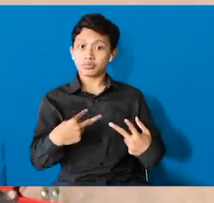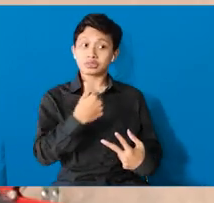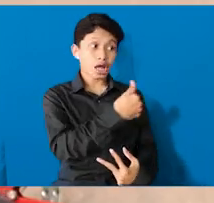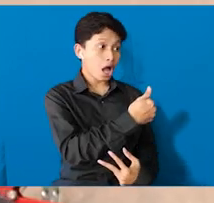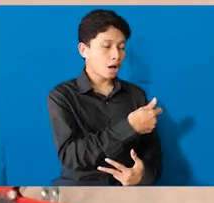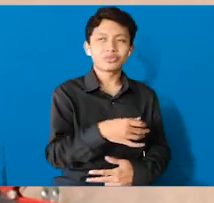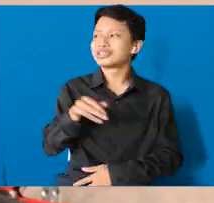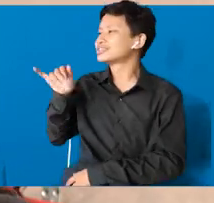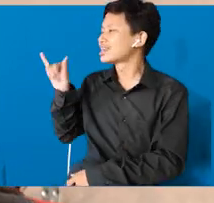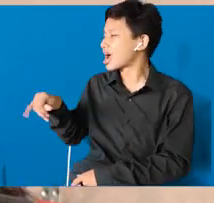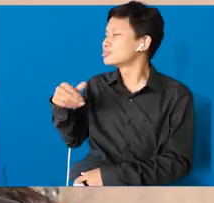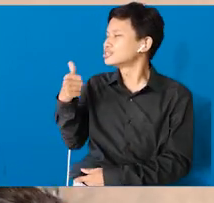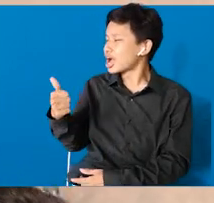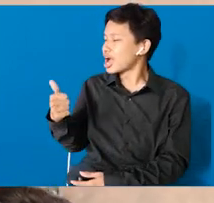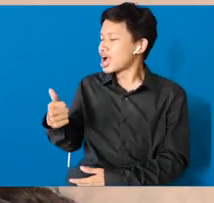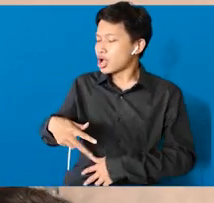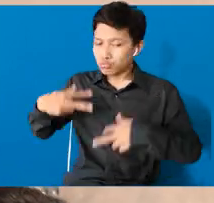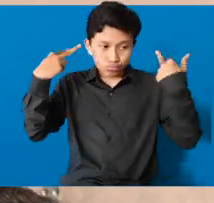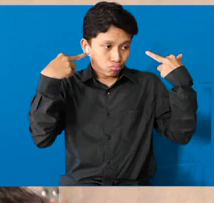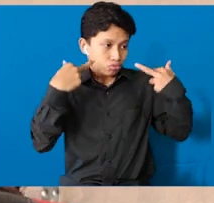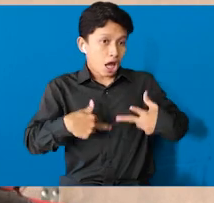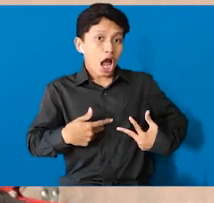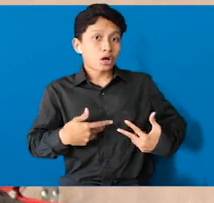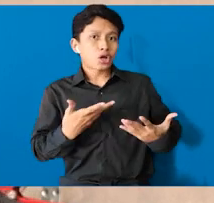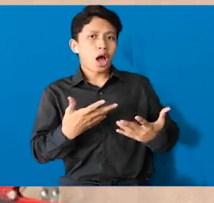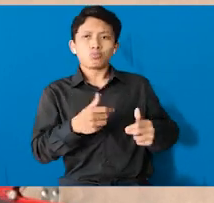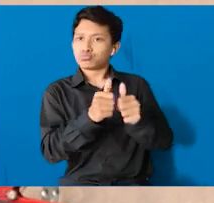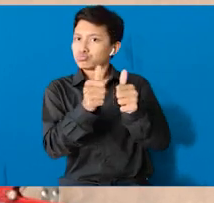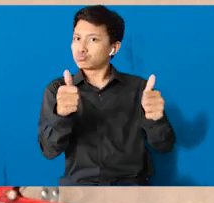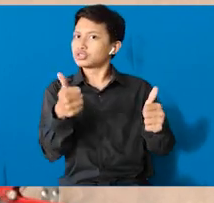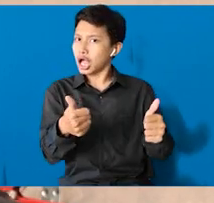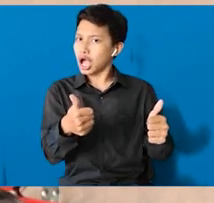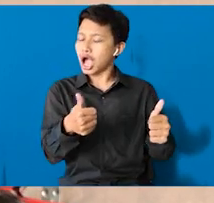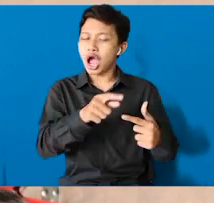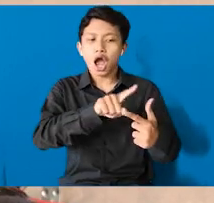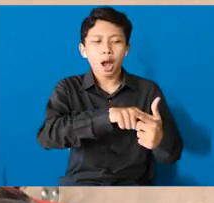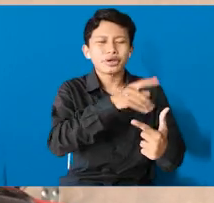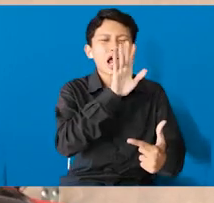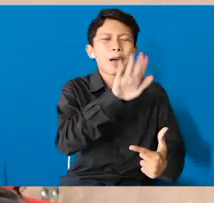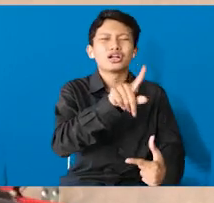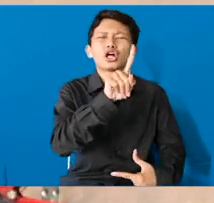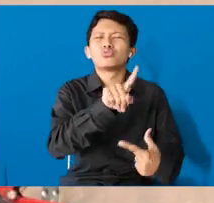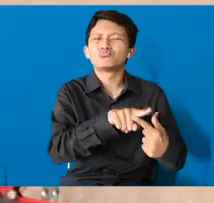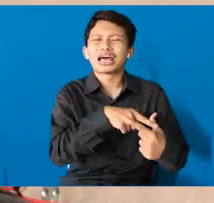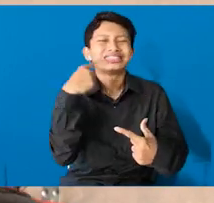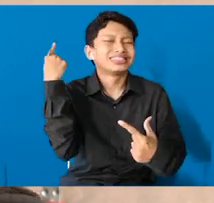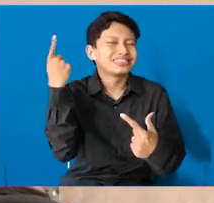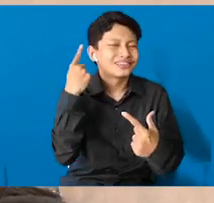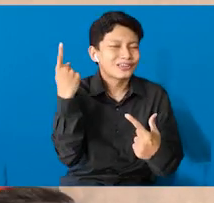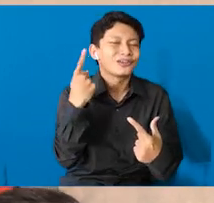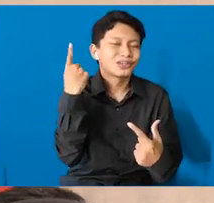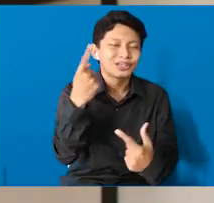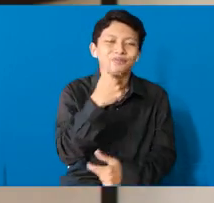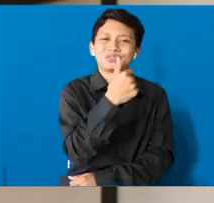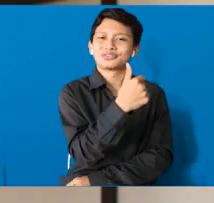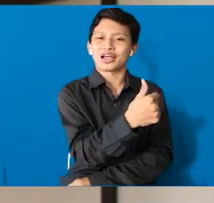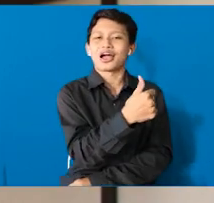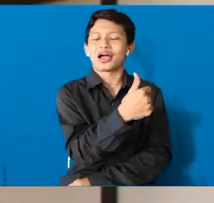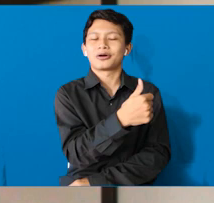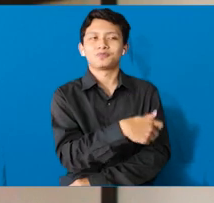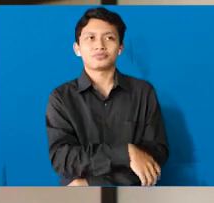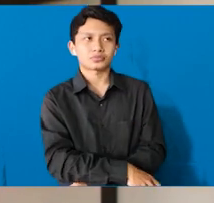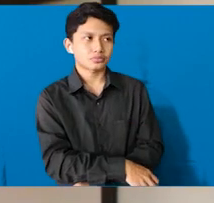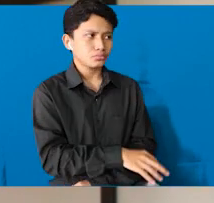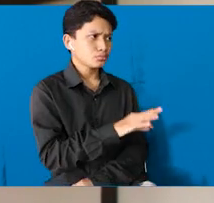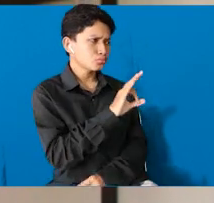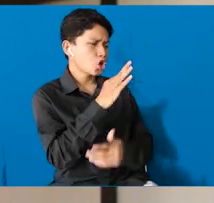bisa. Sekarang malah rutin tiap bulan. Setiap pertemuan ada cek gitu ya? Ada. Mereka menyelenggarakan. Bagus sekali ini.